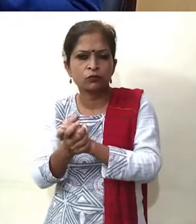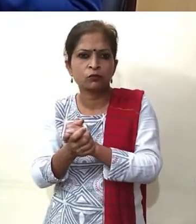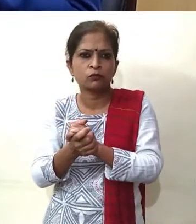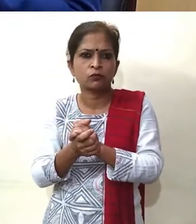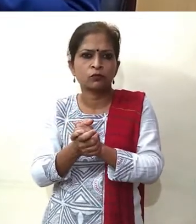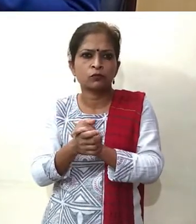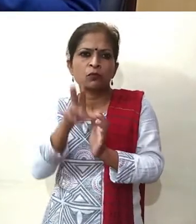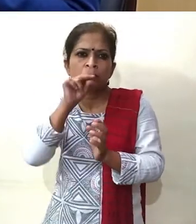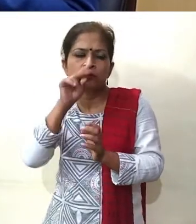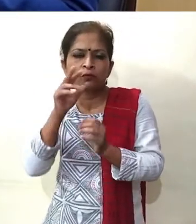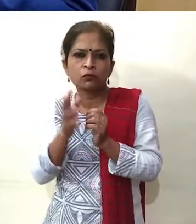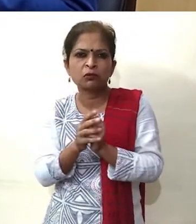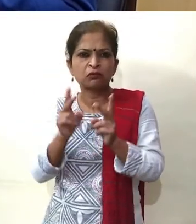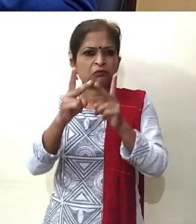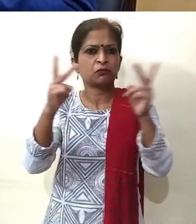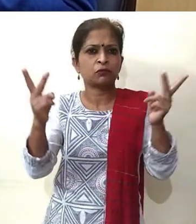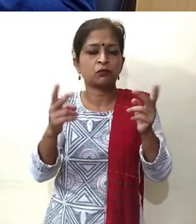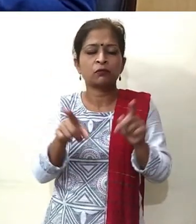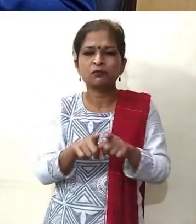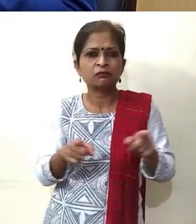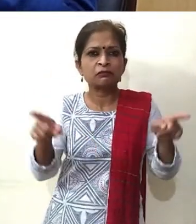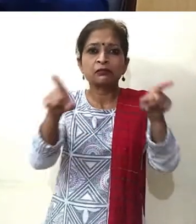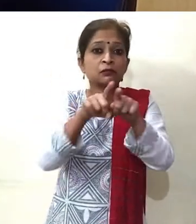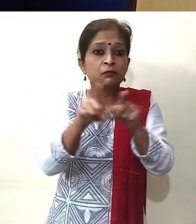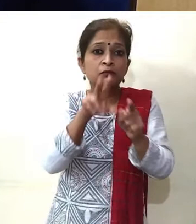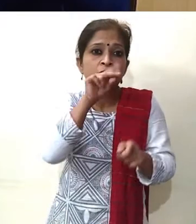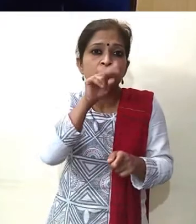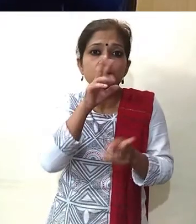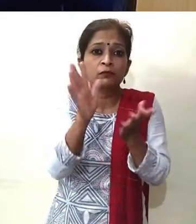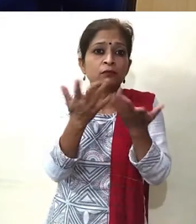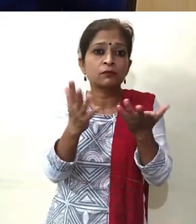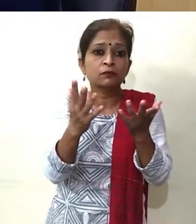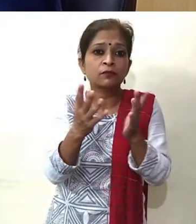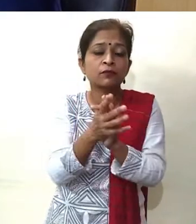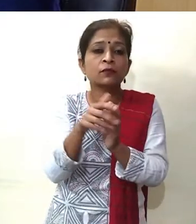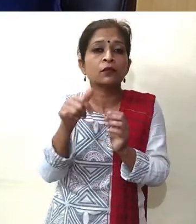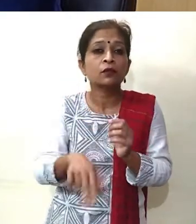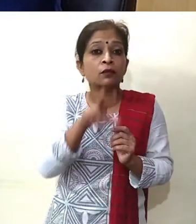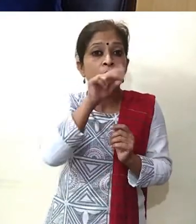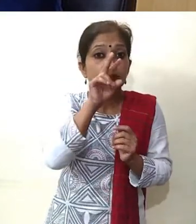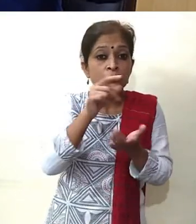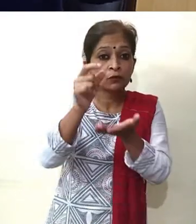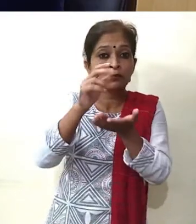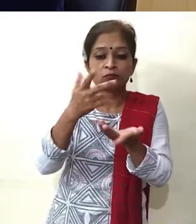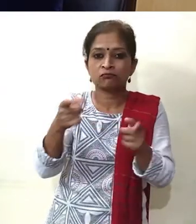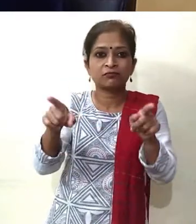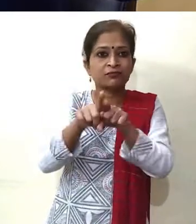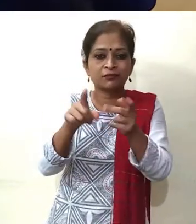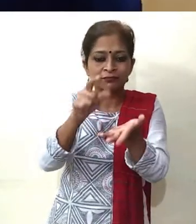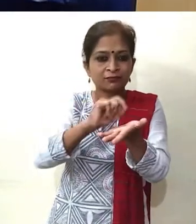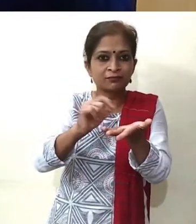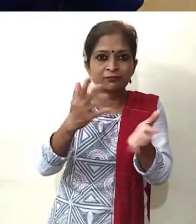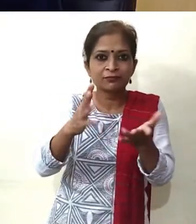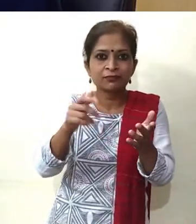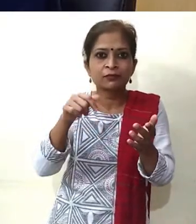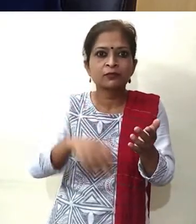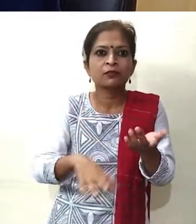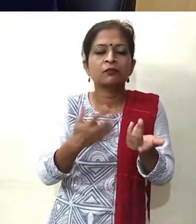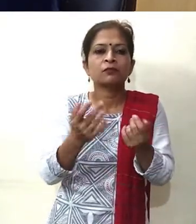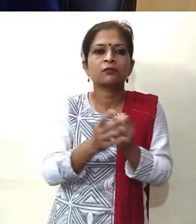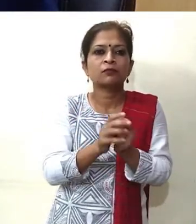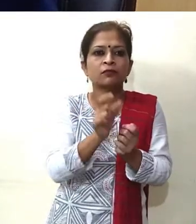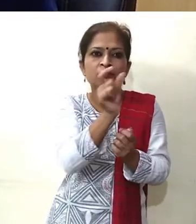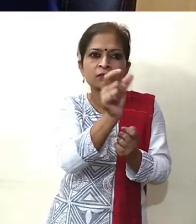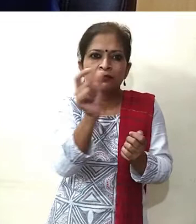आप पुट बोलते हैं तो BUT बुट होना चाहिए। जी, बिल्कुल। तो जो आप बोलते हैं वो लिखा नहीं जाता। उसकी सजावट में